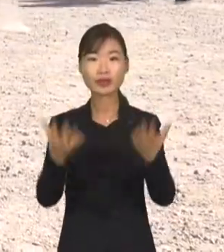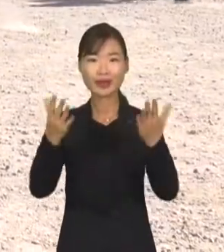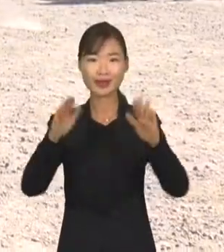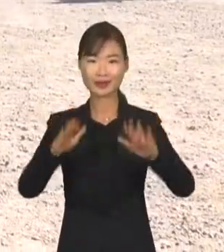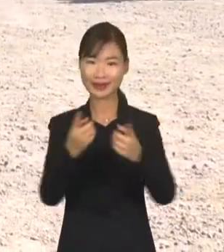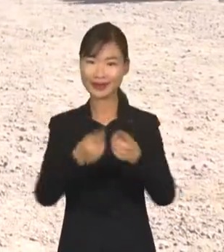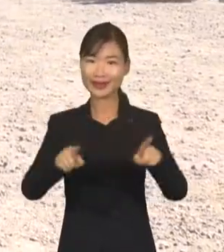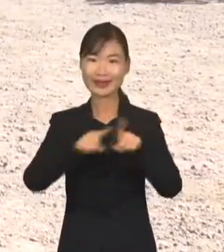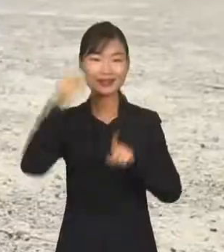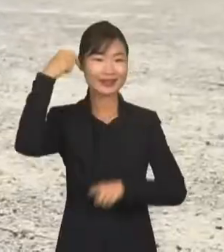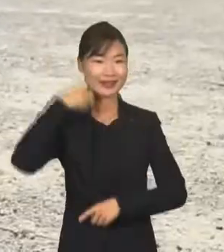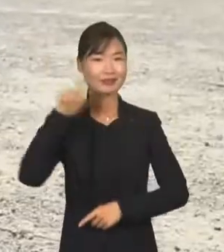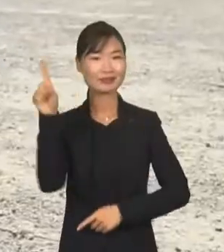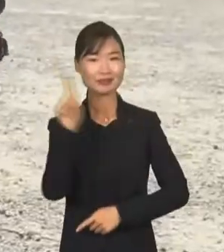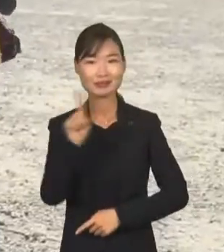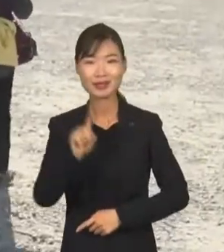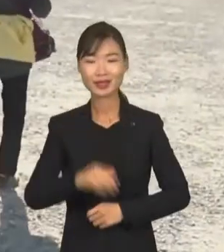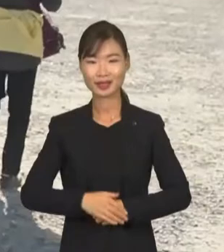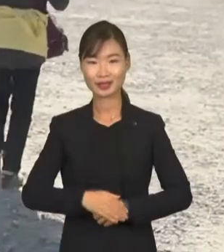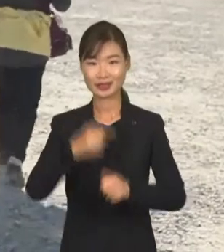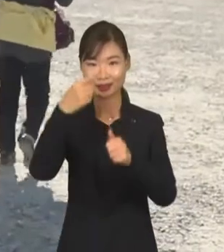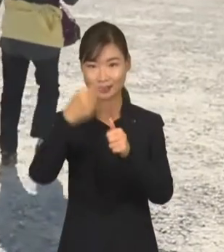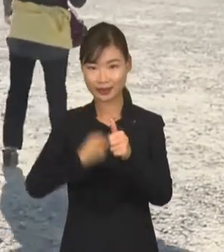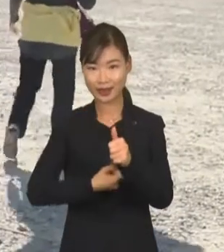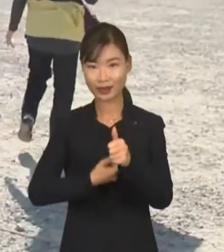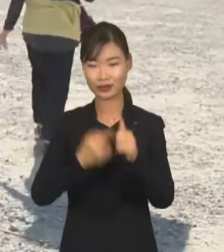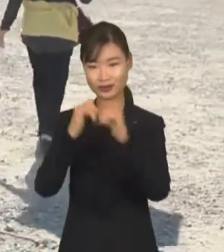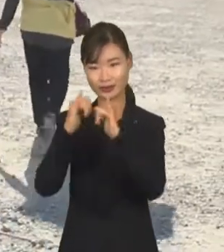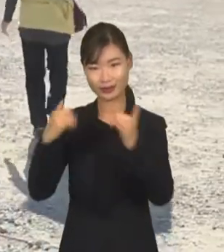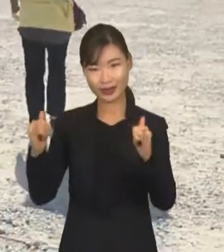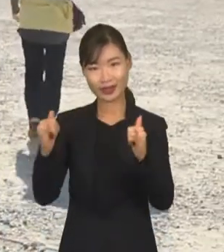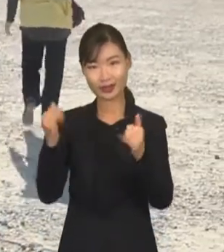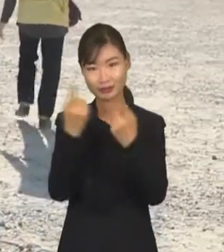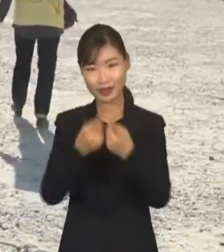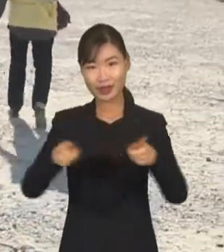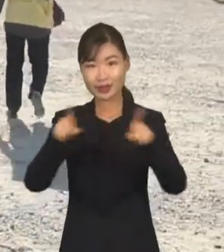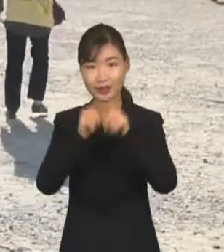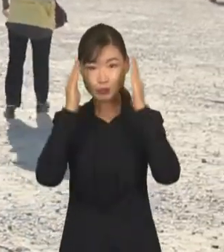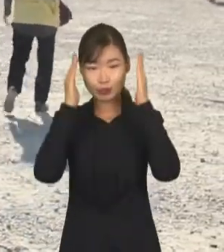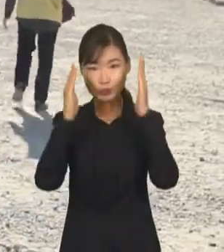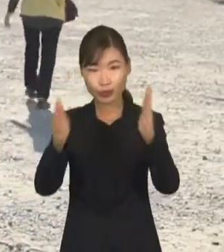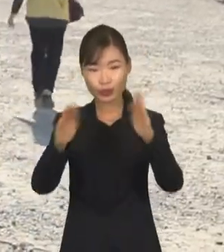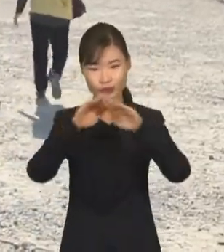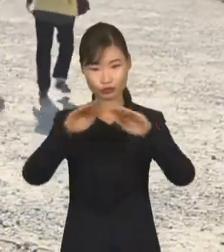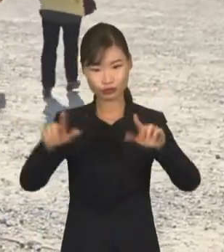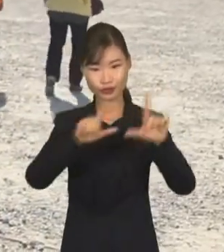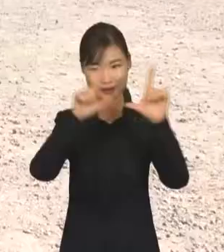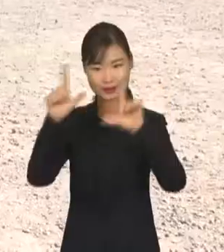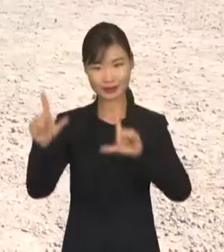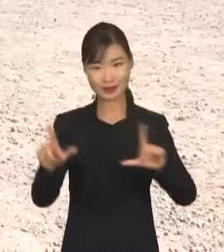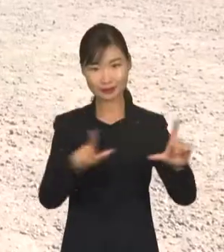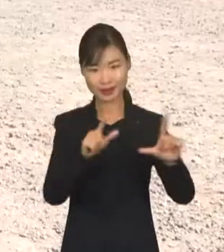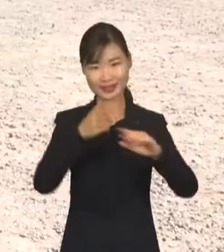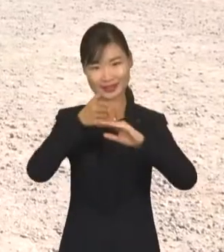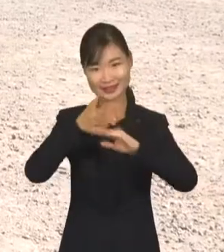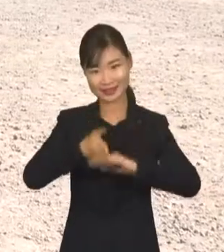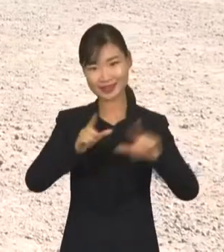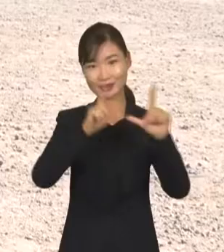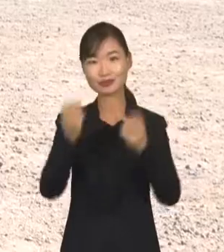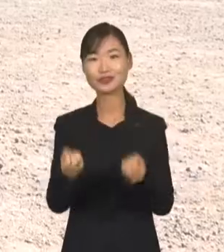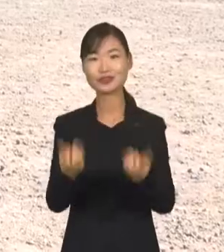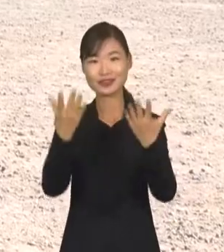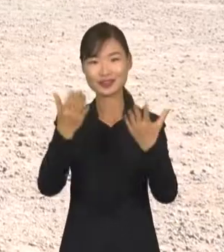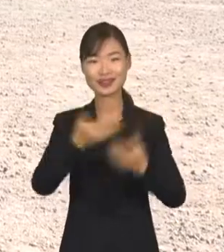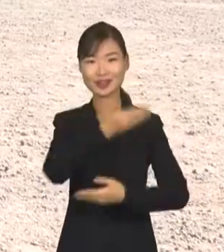어떠셨나요? 자연과 사람이 같은 곳을 바라보고 균형 있는 삶을 살도록 하는 슬롤라이프. 여러분도 꼭